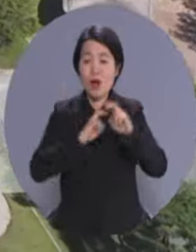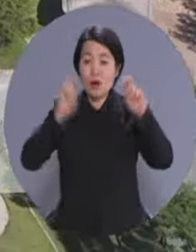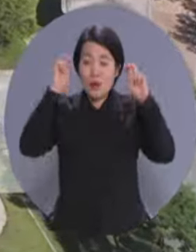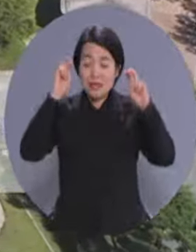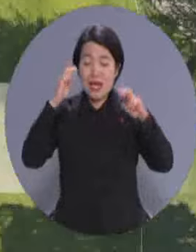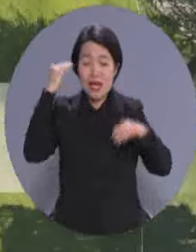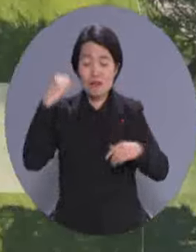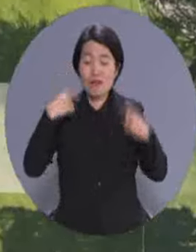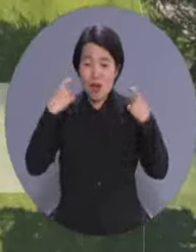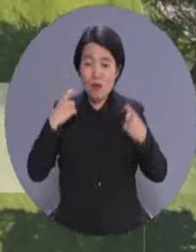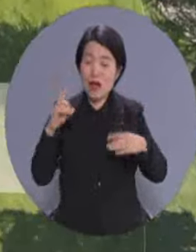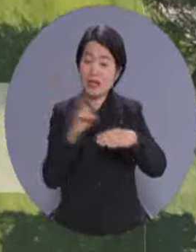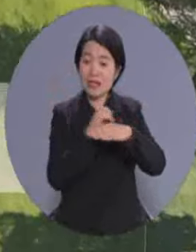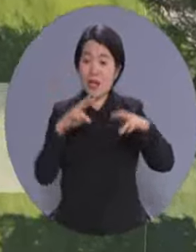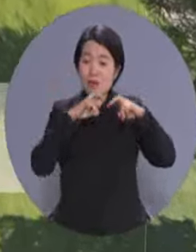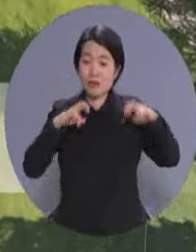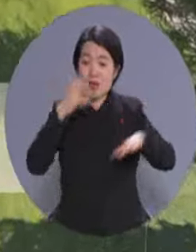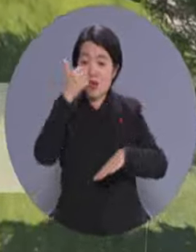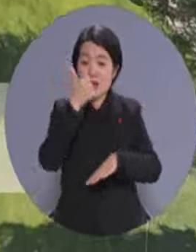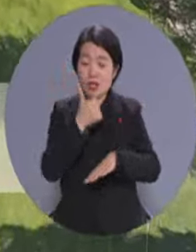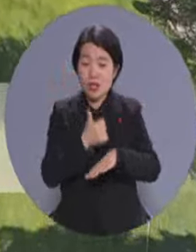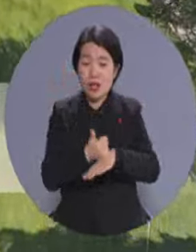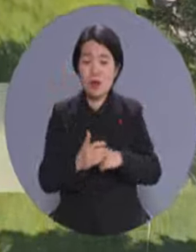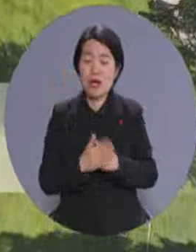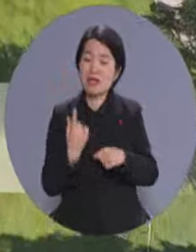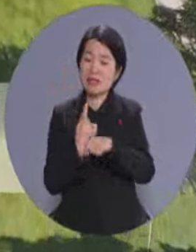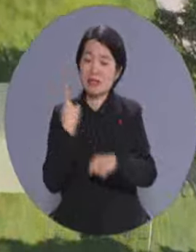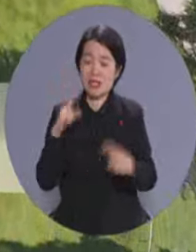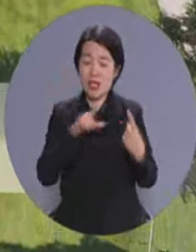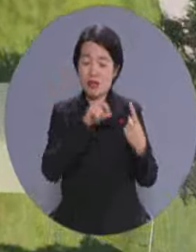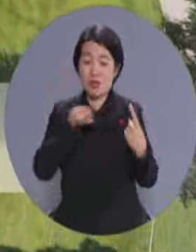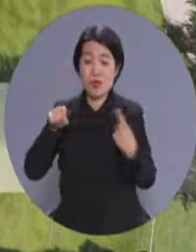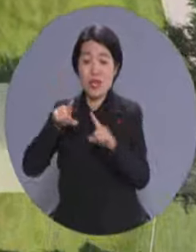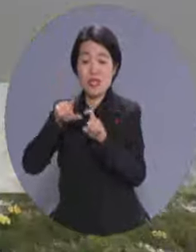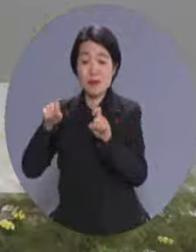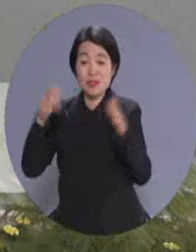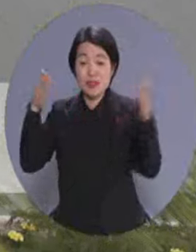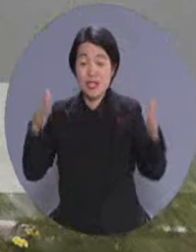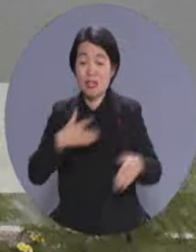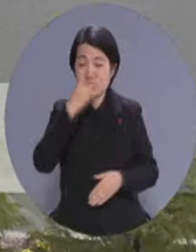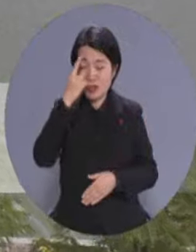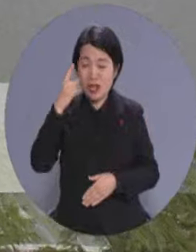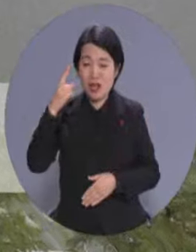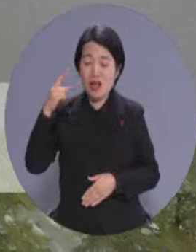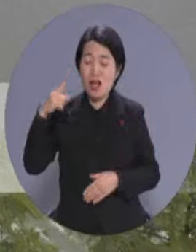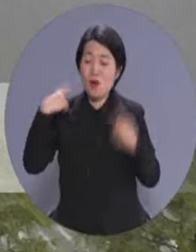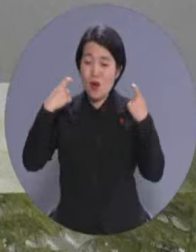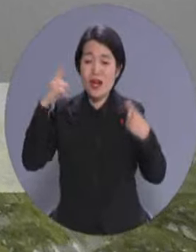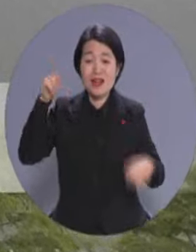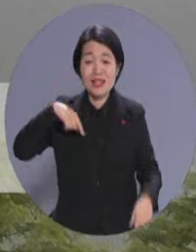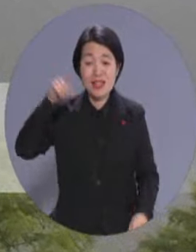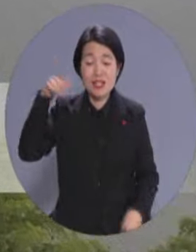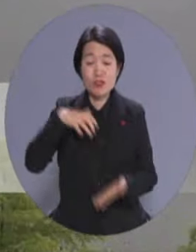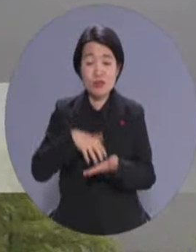한국관광공사의 한국관광 데이터랩 분석 결과 지난해 1월부터 11월까지 순천시를 다녀간